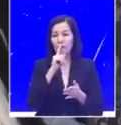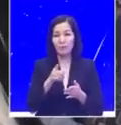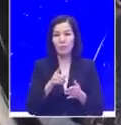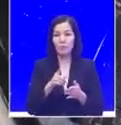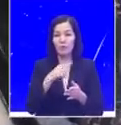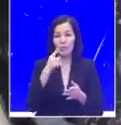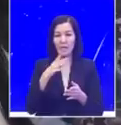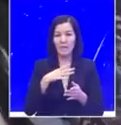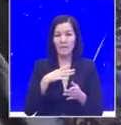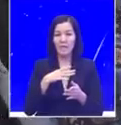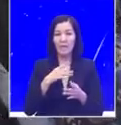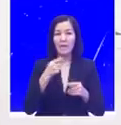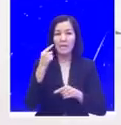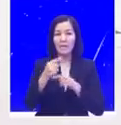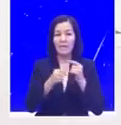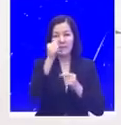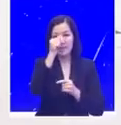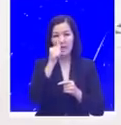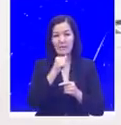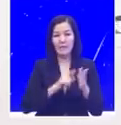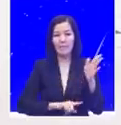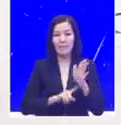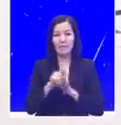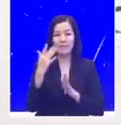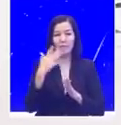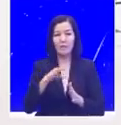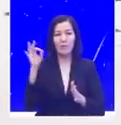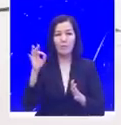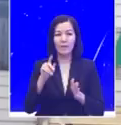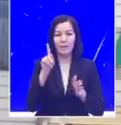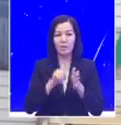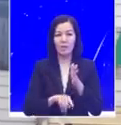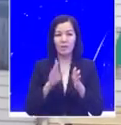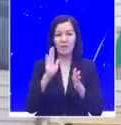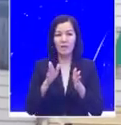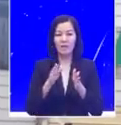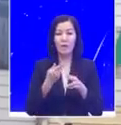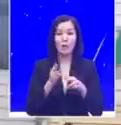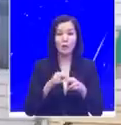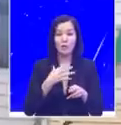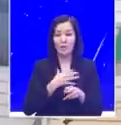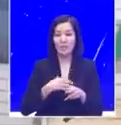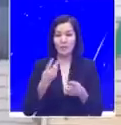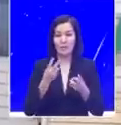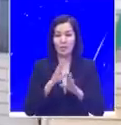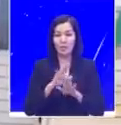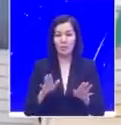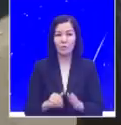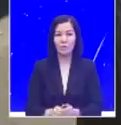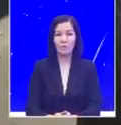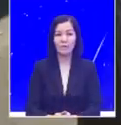жеткізді. Керісінше, келесі айдан бастап сатушылар 50% жеңілдік алмақ. Сондықтан алаңдауға негіз жоқ екенін